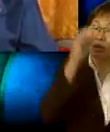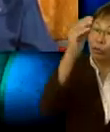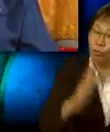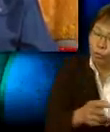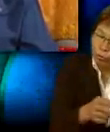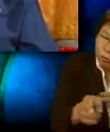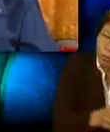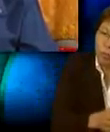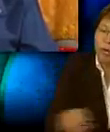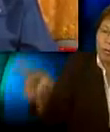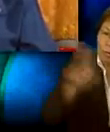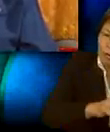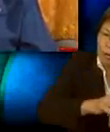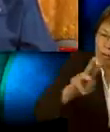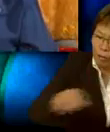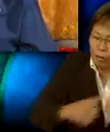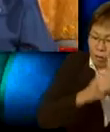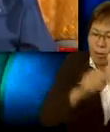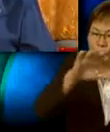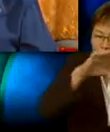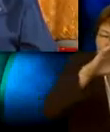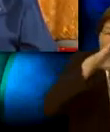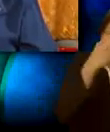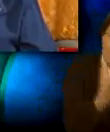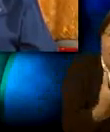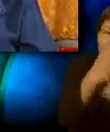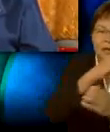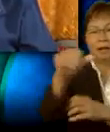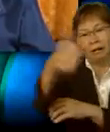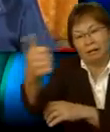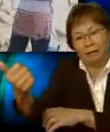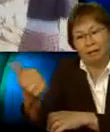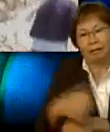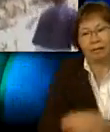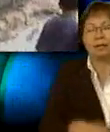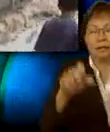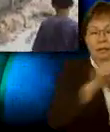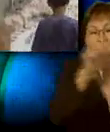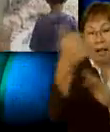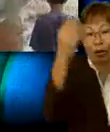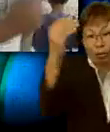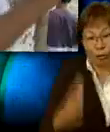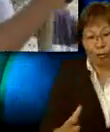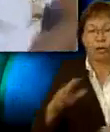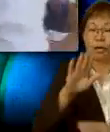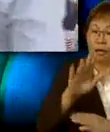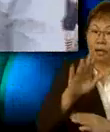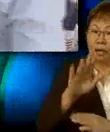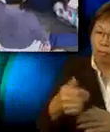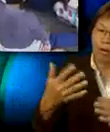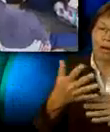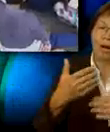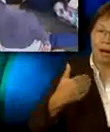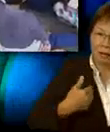mana mereka menguruskan pendaftaran murid-murid mengikut kelas dan juga sebagainya. Selain guru-guru, kamu juga